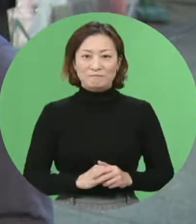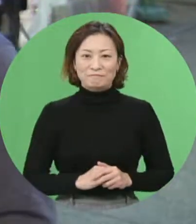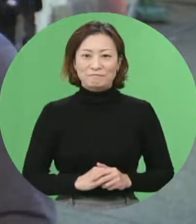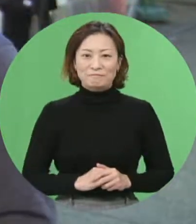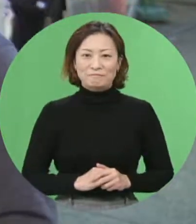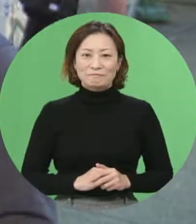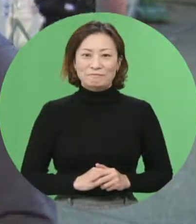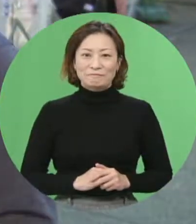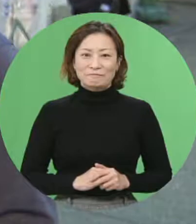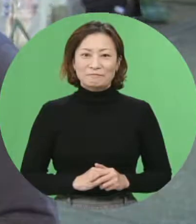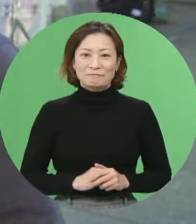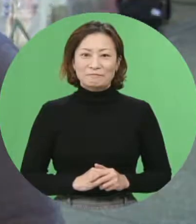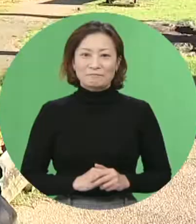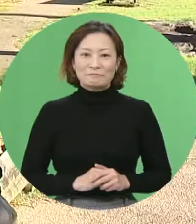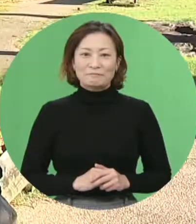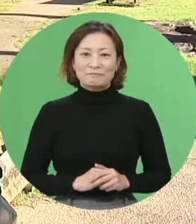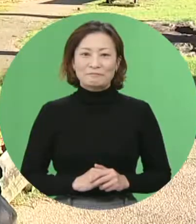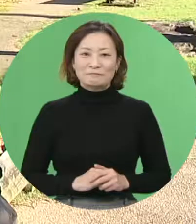います。